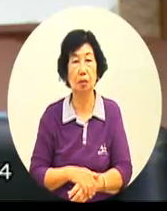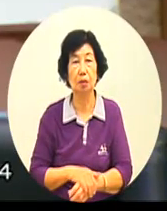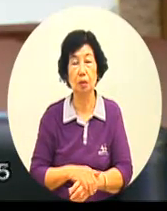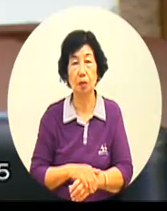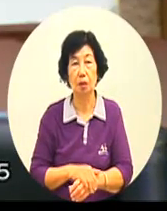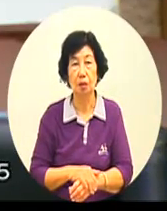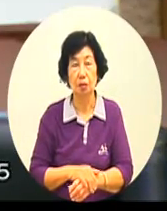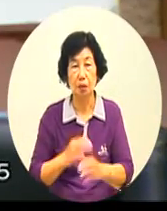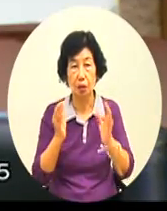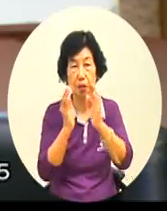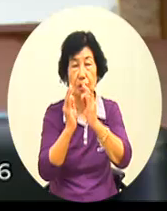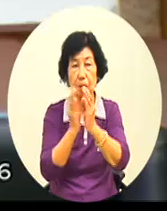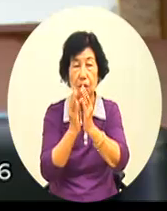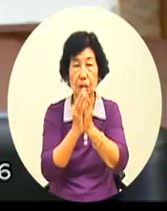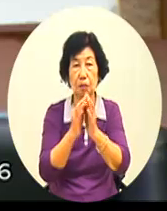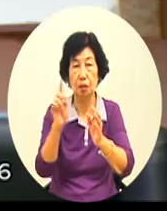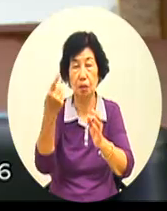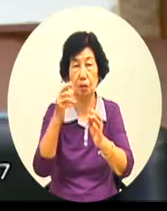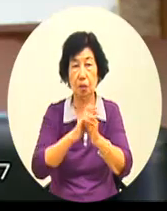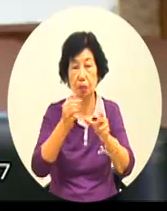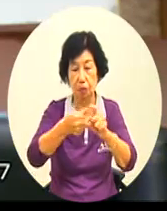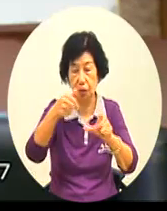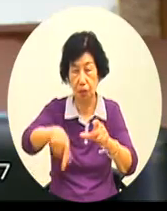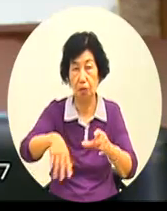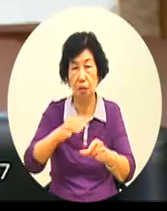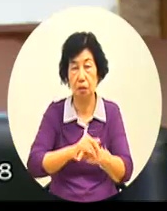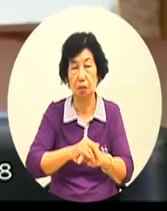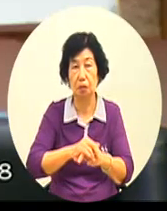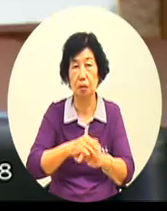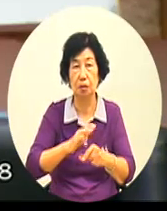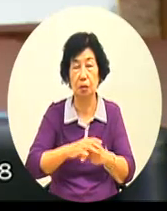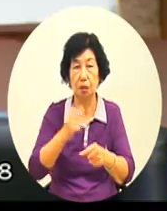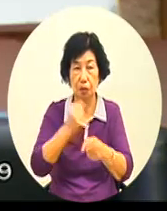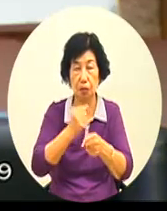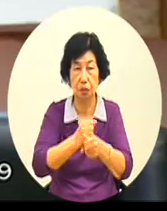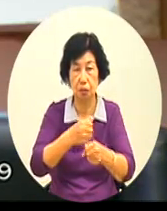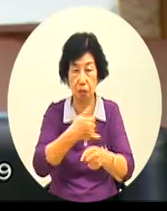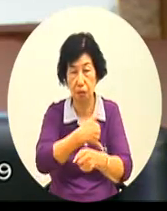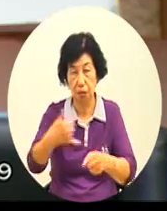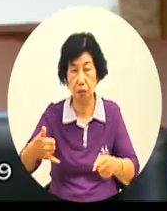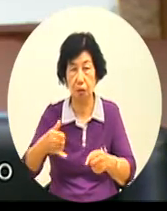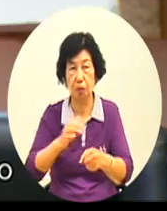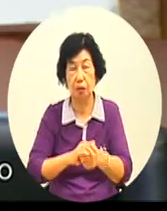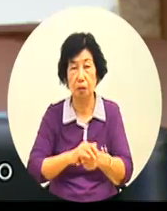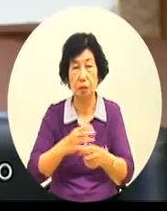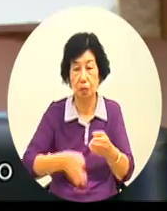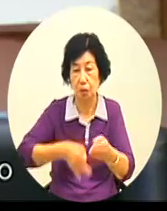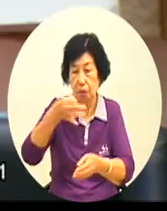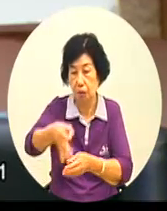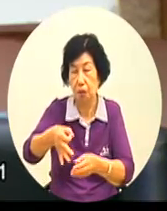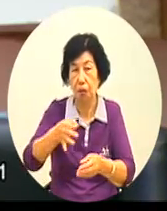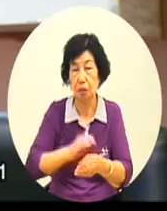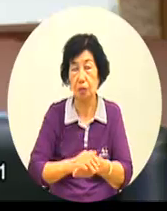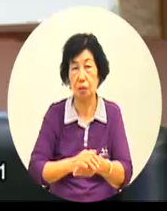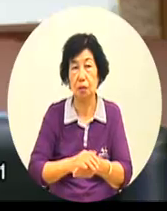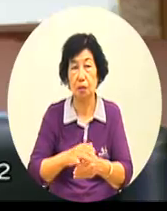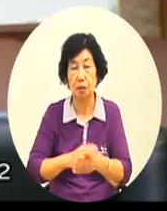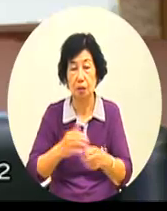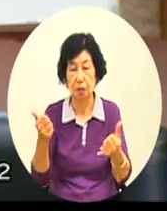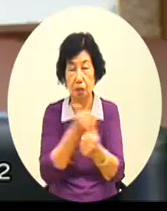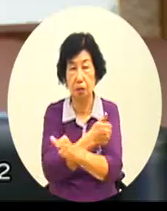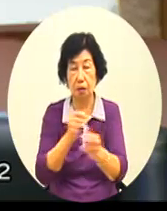所包括所有的员工以及支付区代表会的代